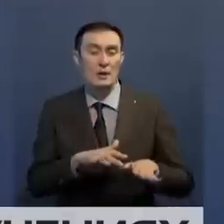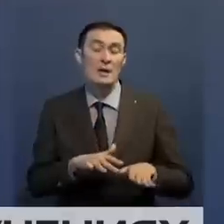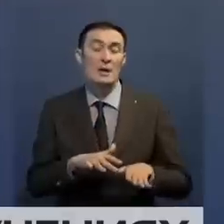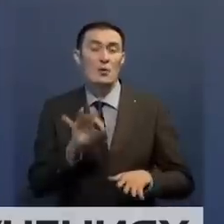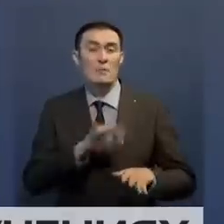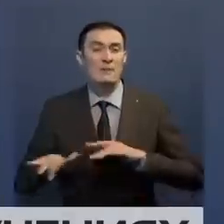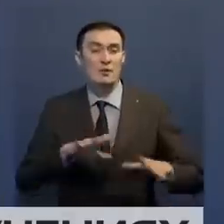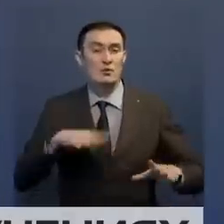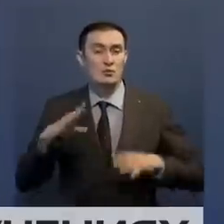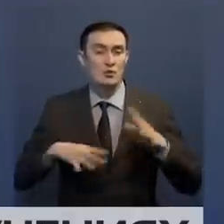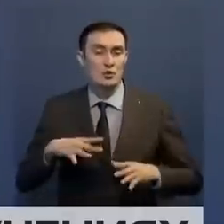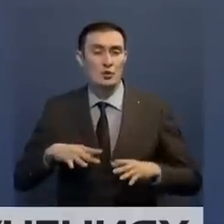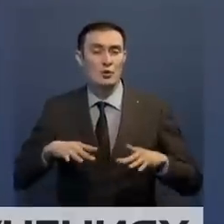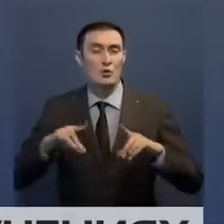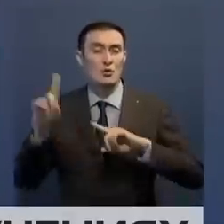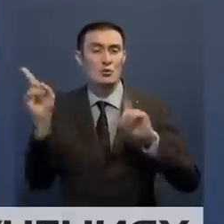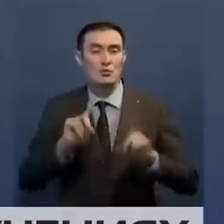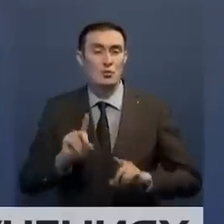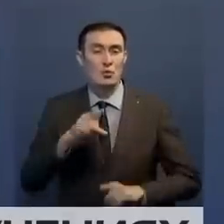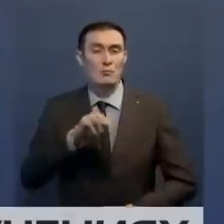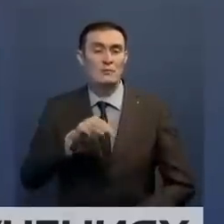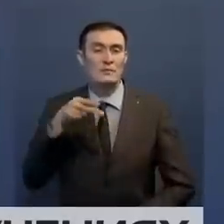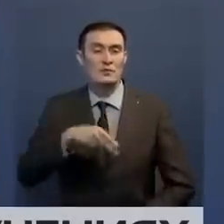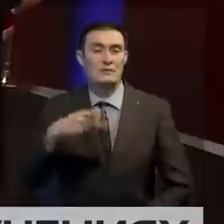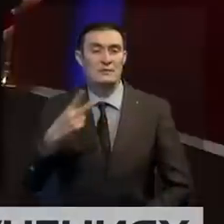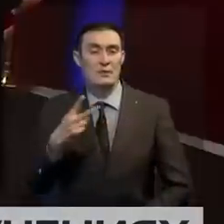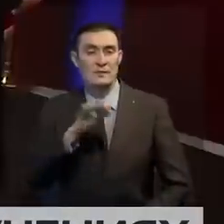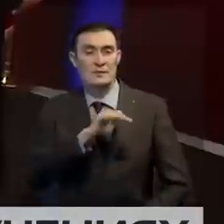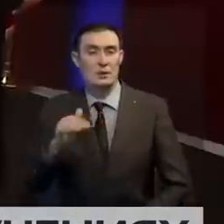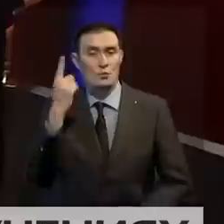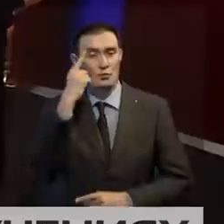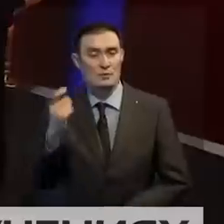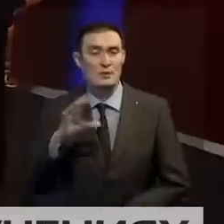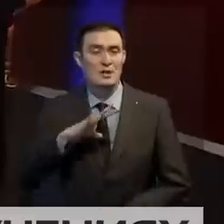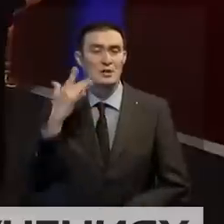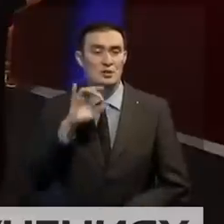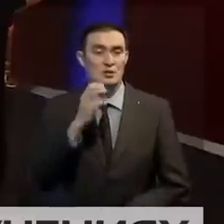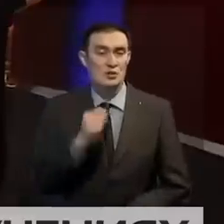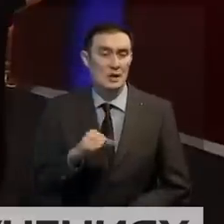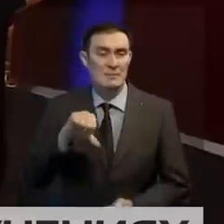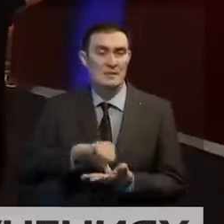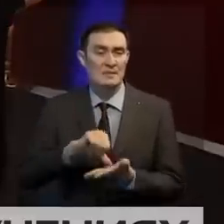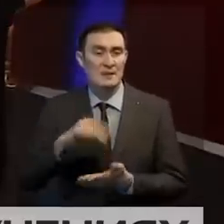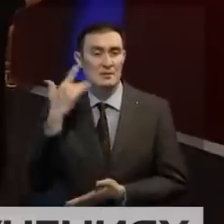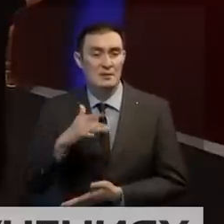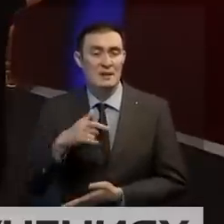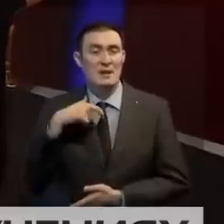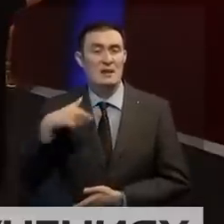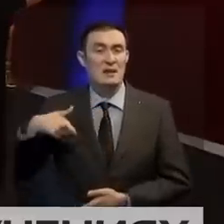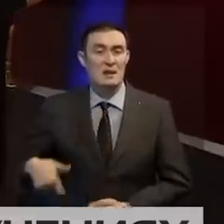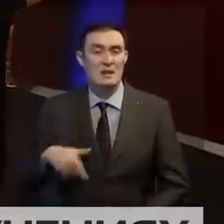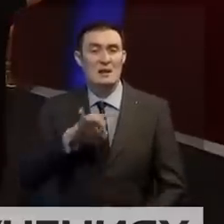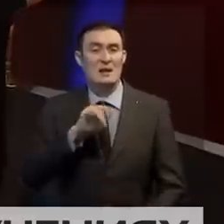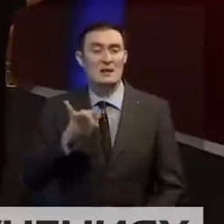О проведении учений «Гром-2022» были официально проинформированы в США. Представитель Пентагона генерал